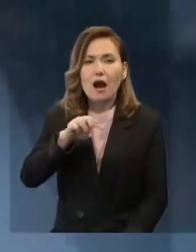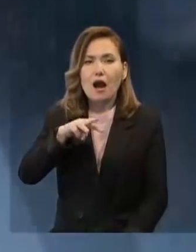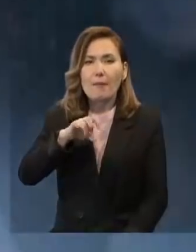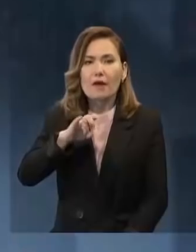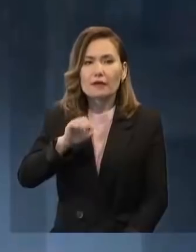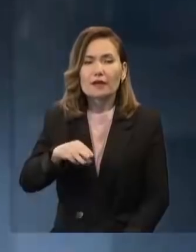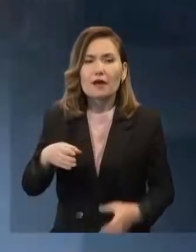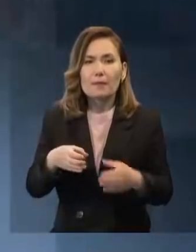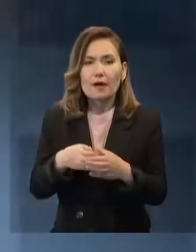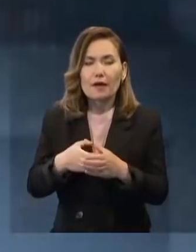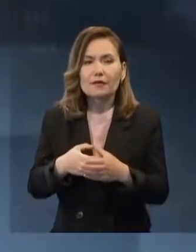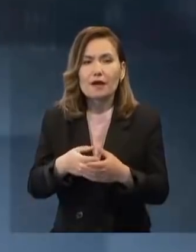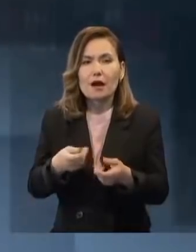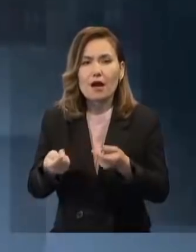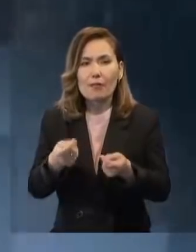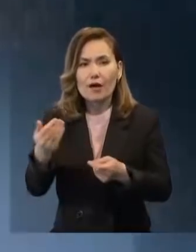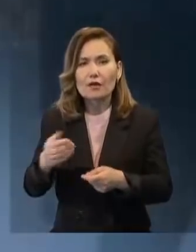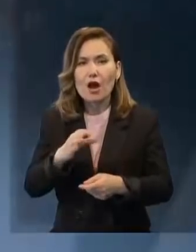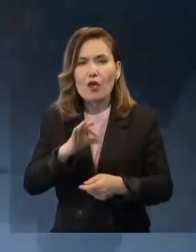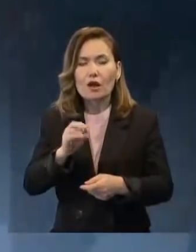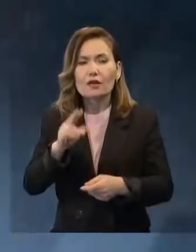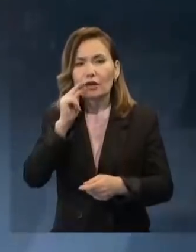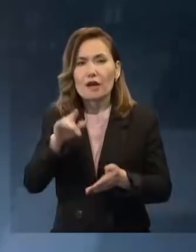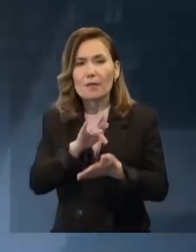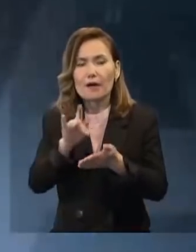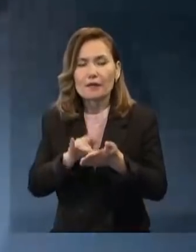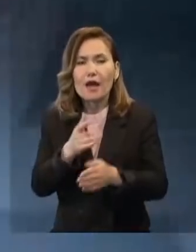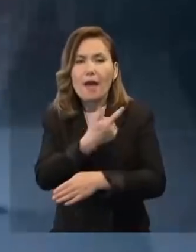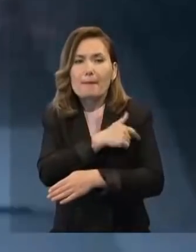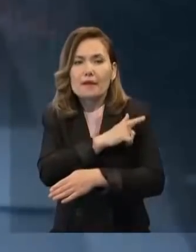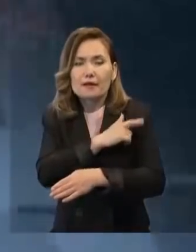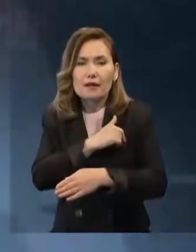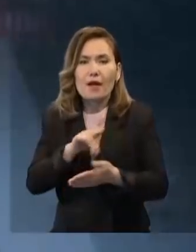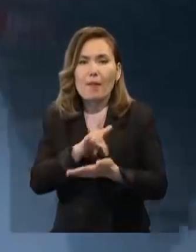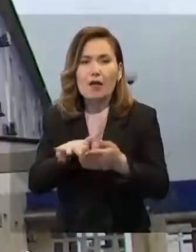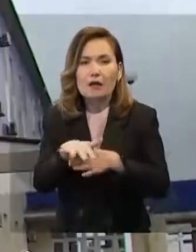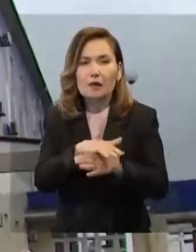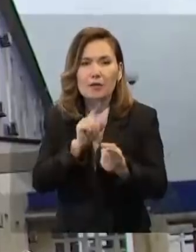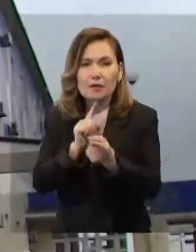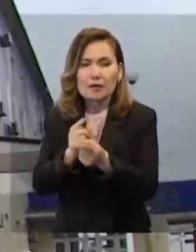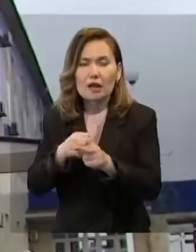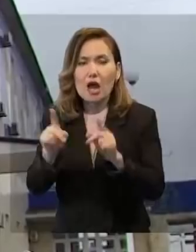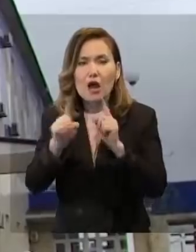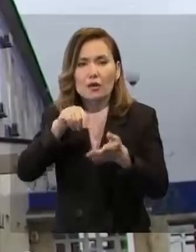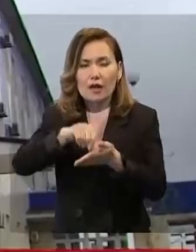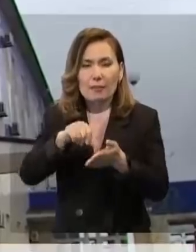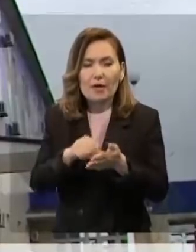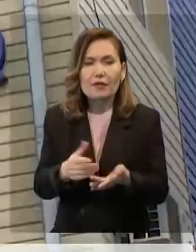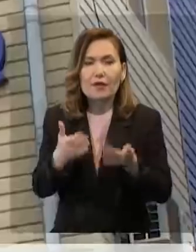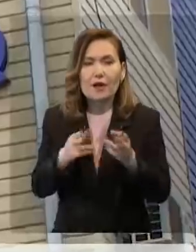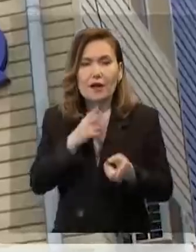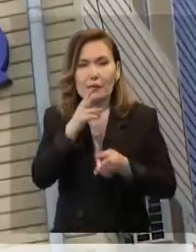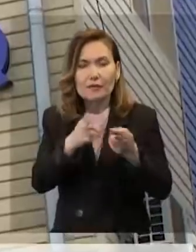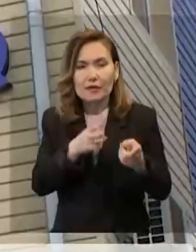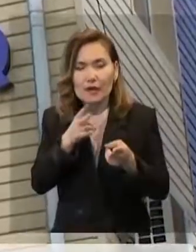Аманат партиясының атқарушы хатшысы Асхат Оралов Шымкенттің медицина қызметкерлерімен қала белсенділерімен кездесті. Жиынға қатысушылар талап тілектерін